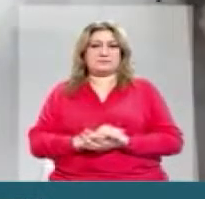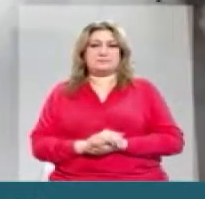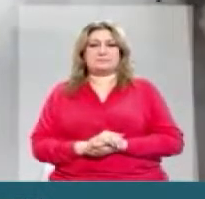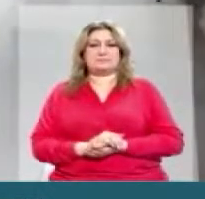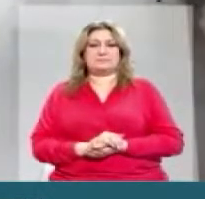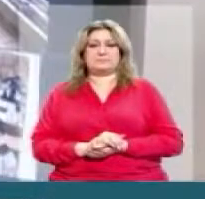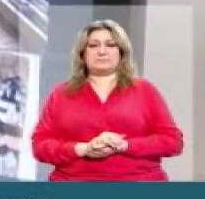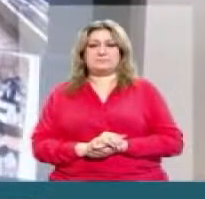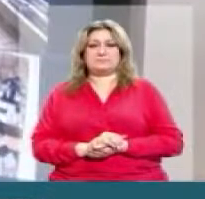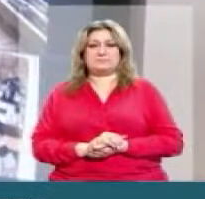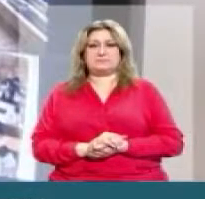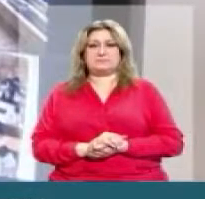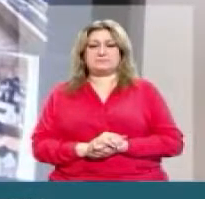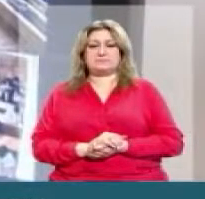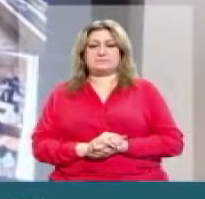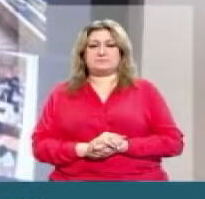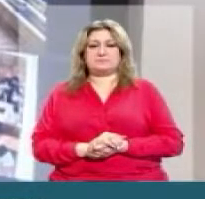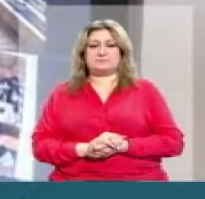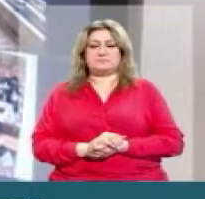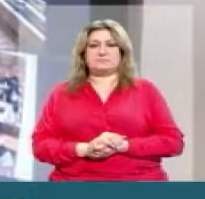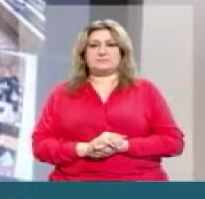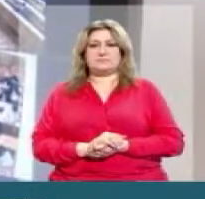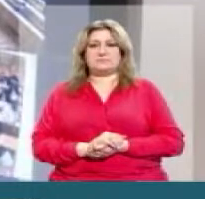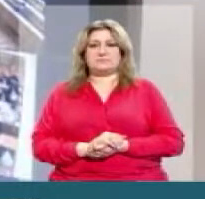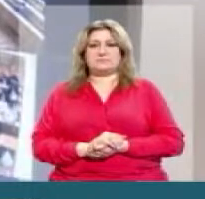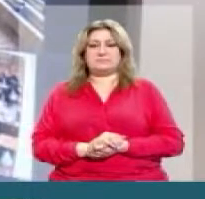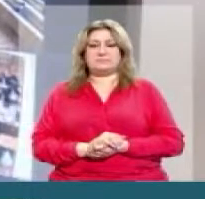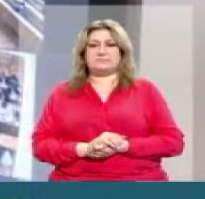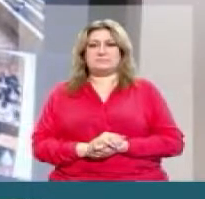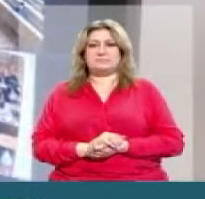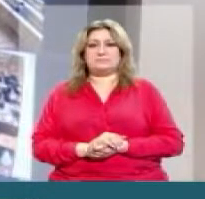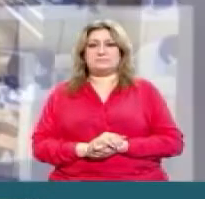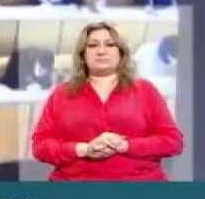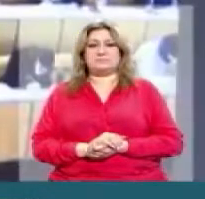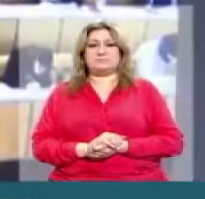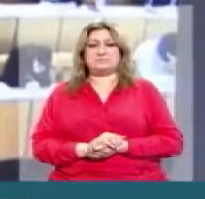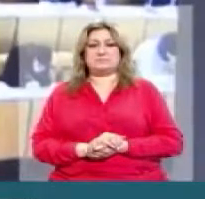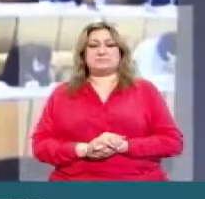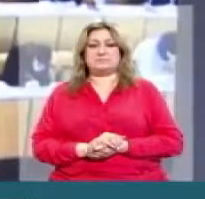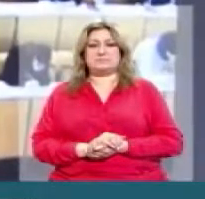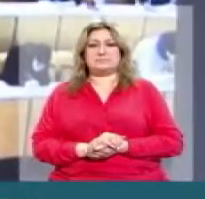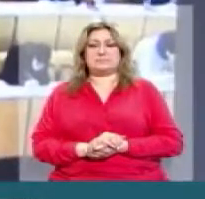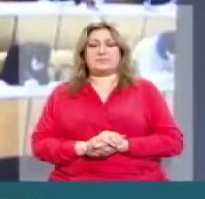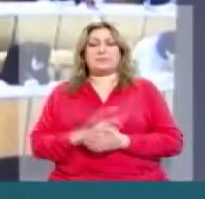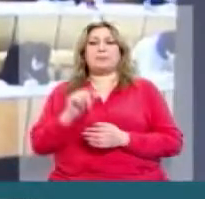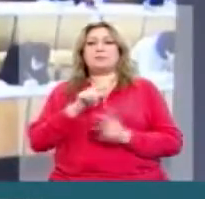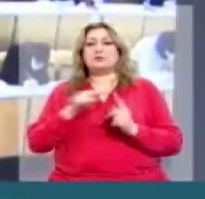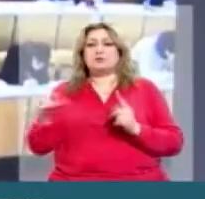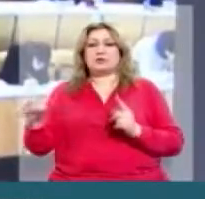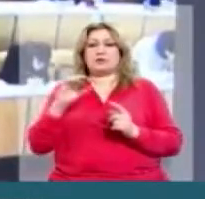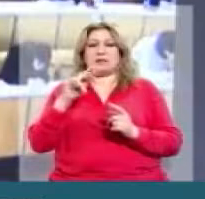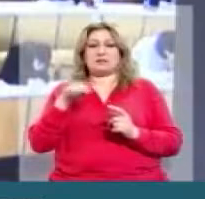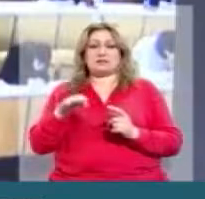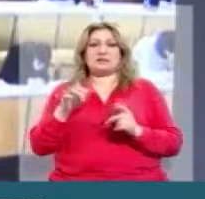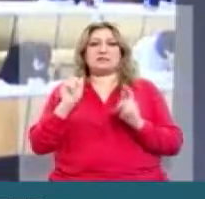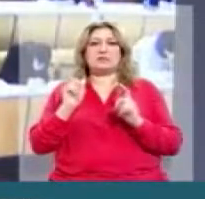барысында тестіленушілердің демалуға мүмкіндігі бар. Олар әр сағат сайын 2-3 минут аралығында көз тұнып тұрады. Барлық сұрақтарға жауап беру үшін 4 сағат беріледі.